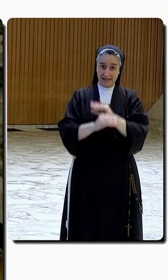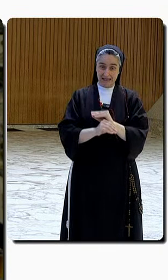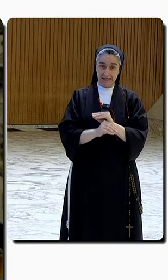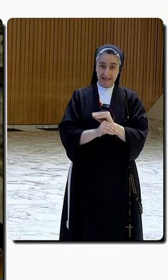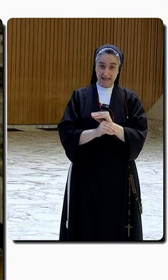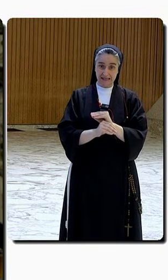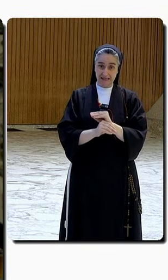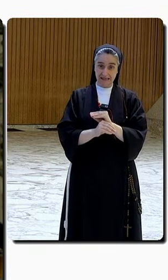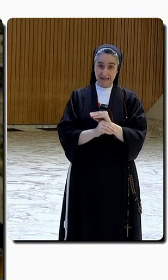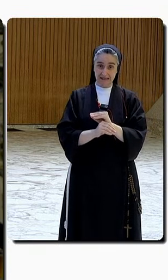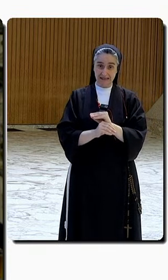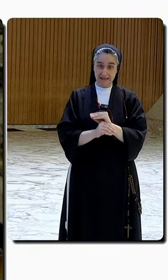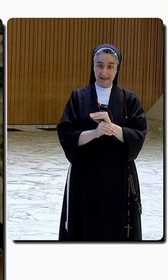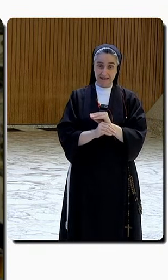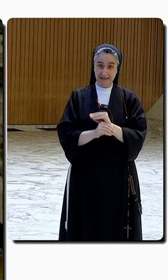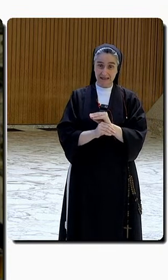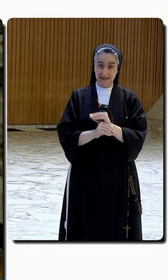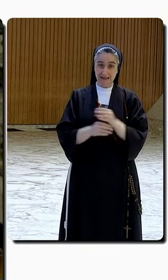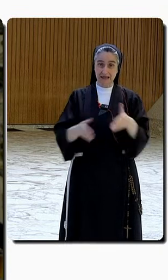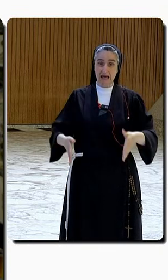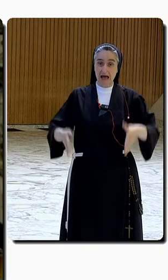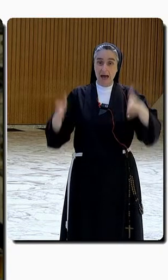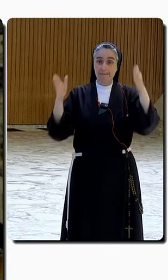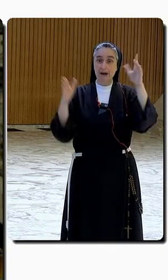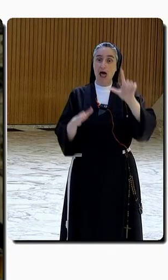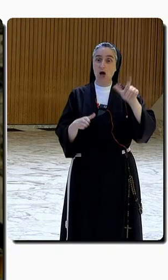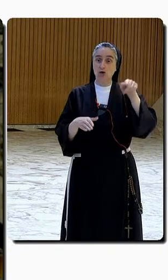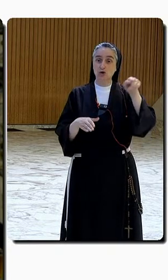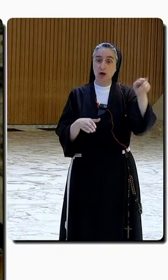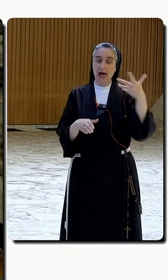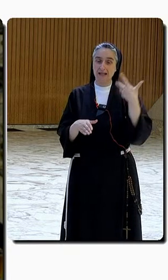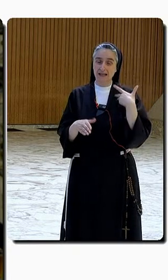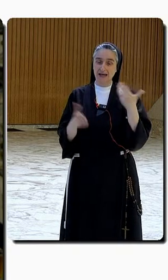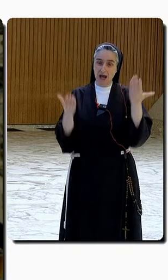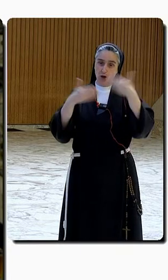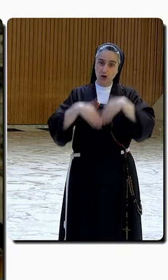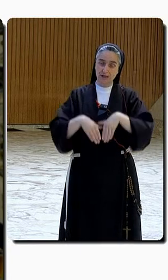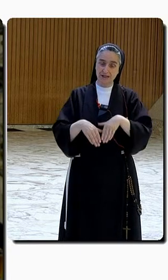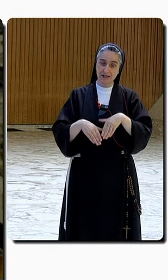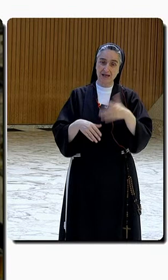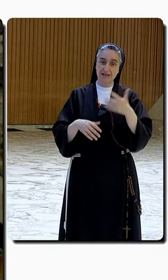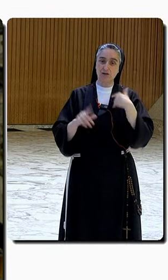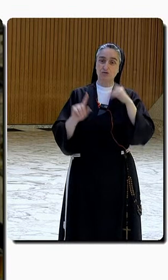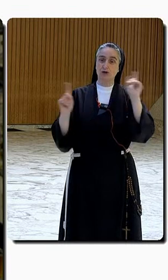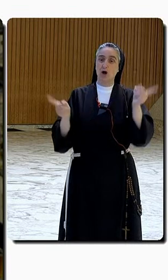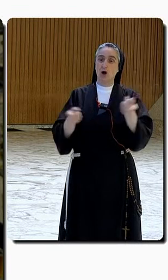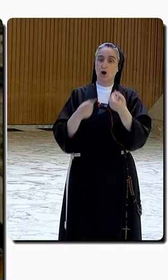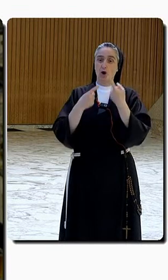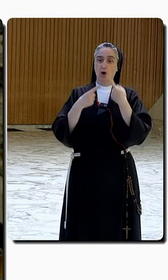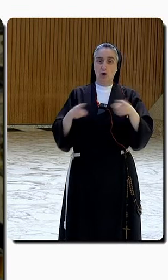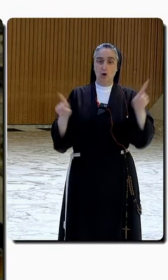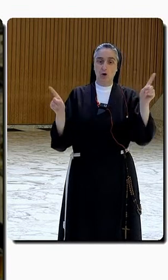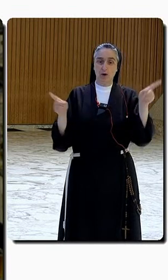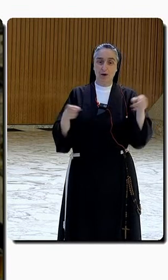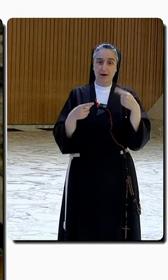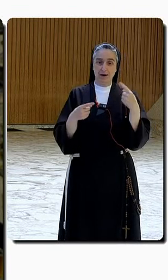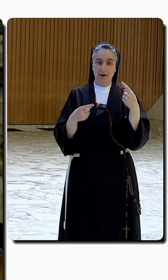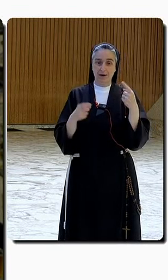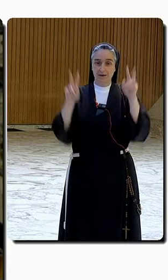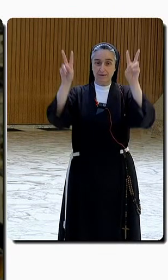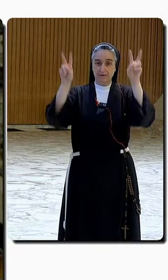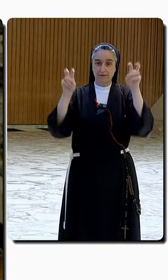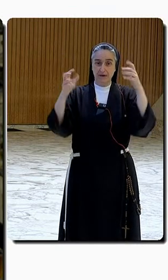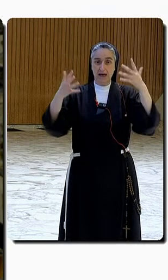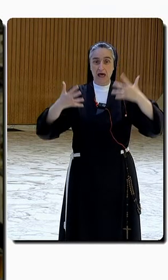nel cortile interno del Palazzo Lateranense, ci sarà un concerto intitolato